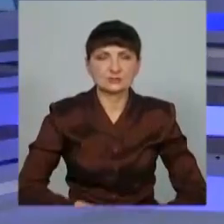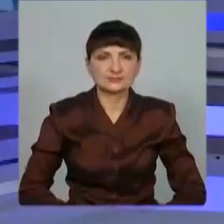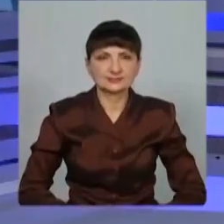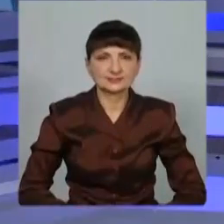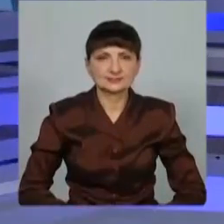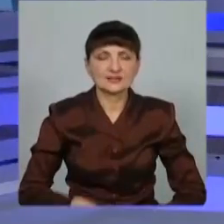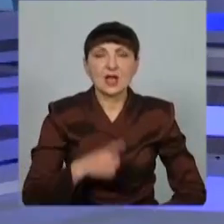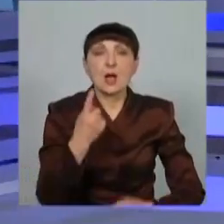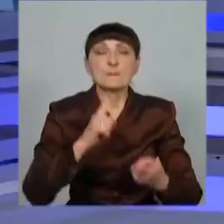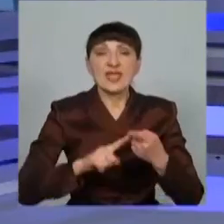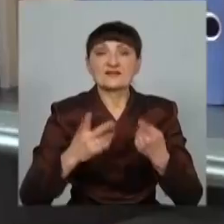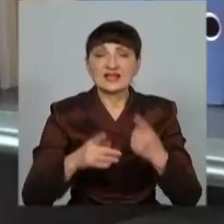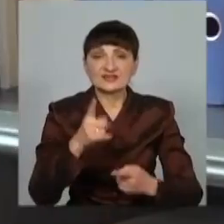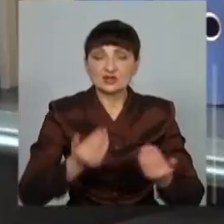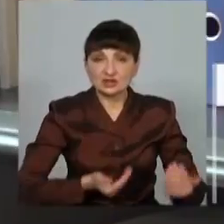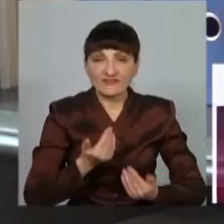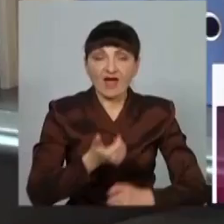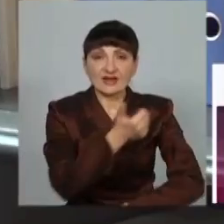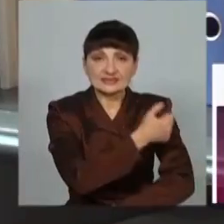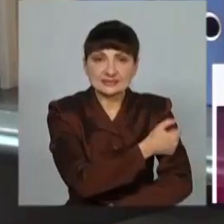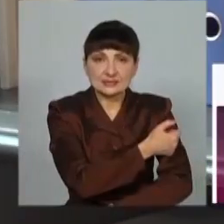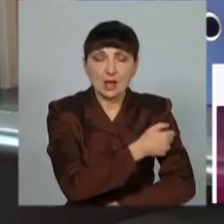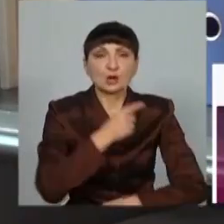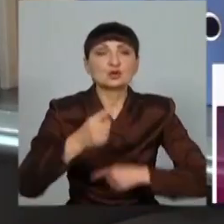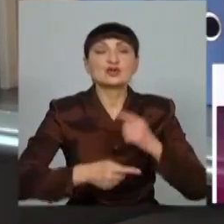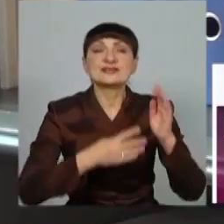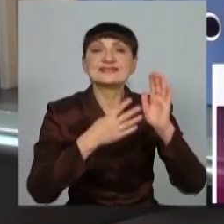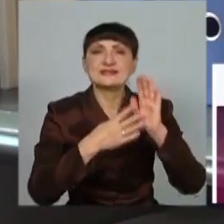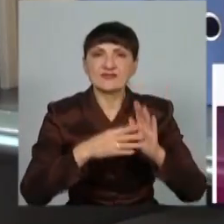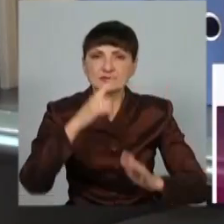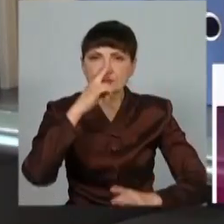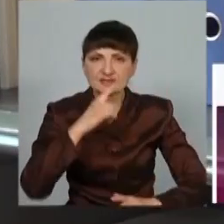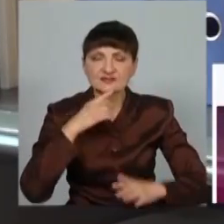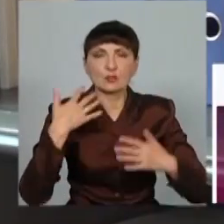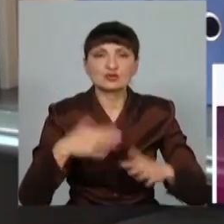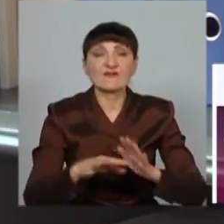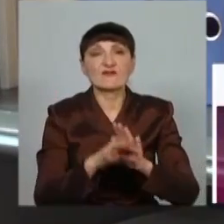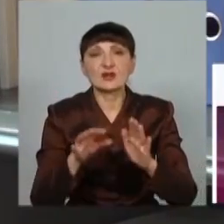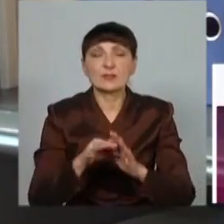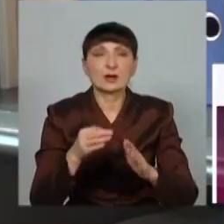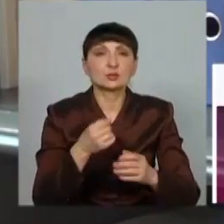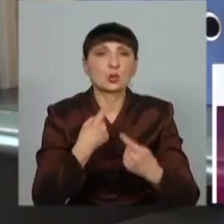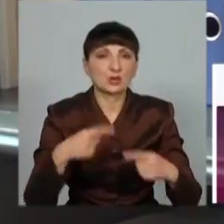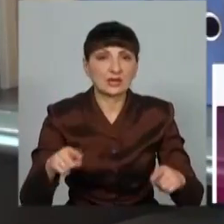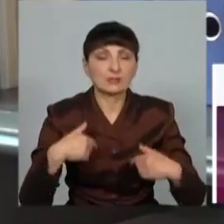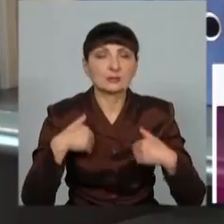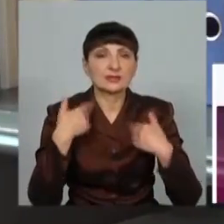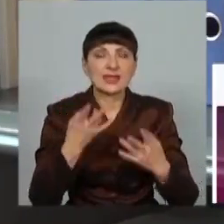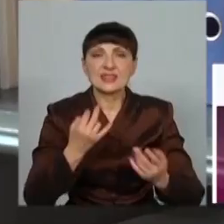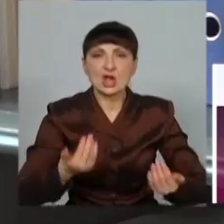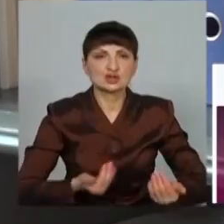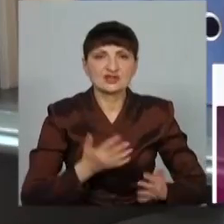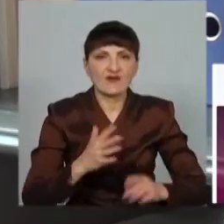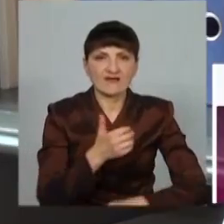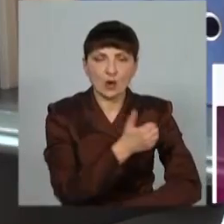Если живые вакцины получил пациент, то он получает через 9 месяцев уже на выбор, и мы рекомендуем неживые